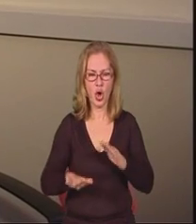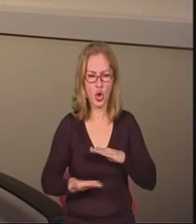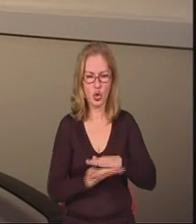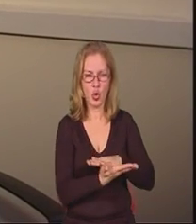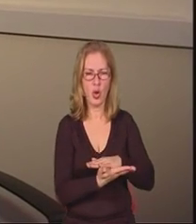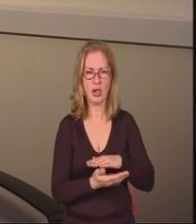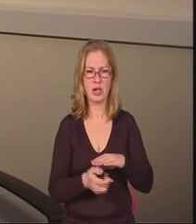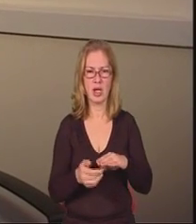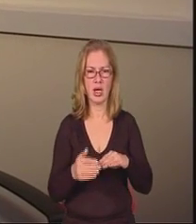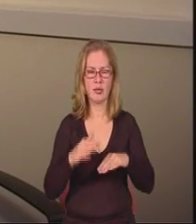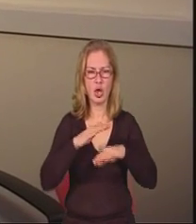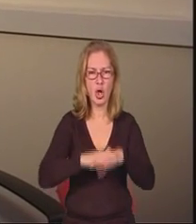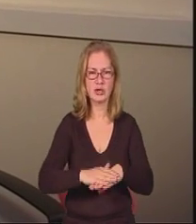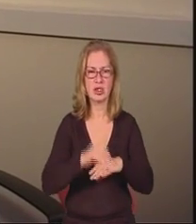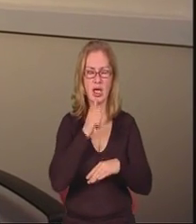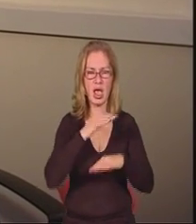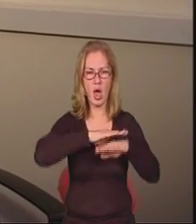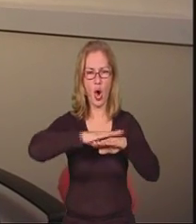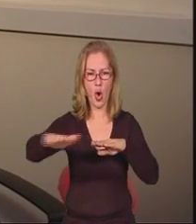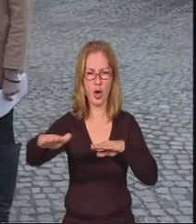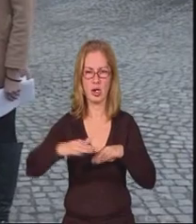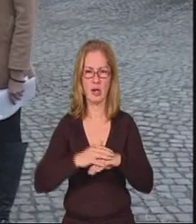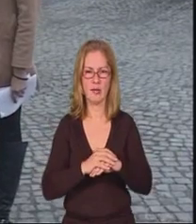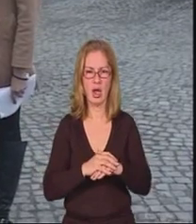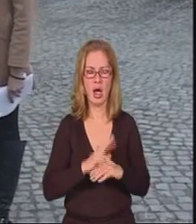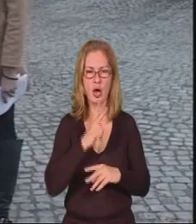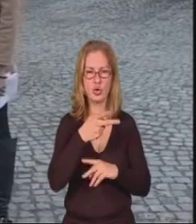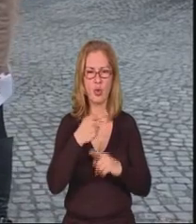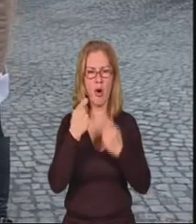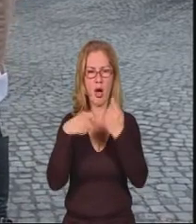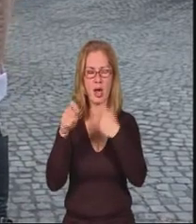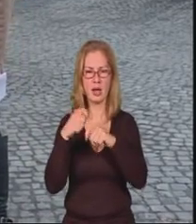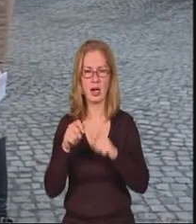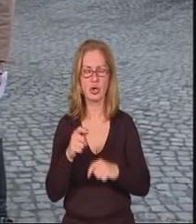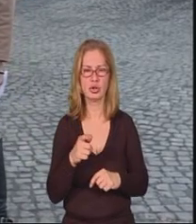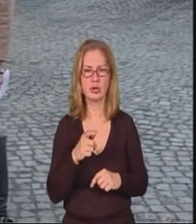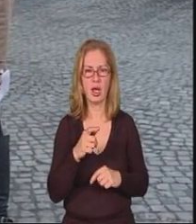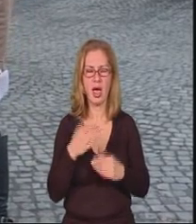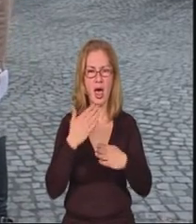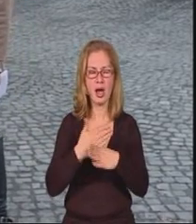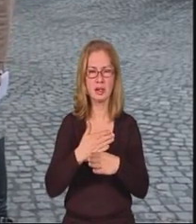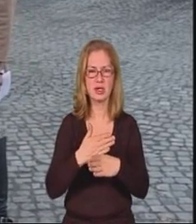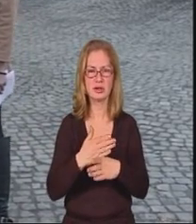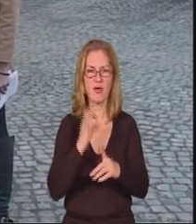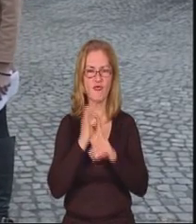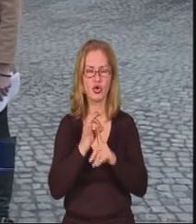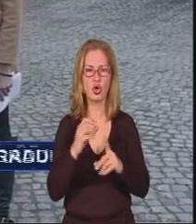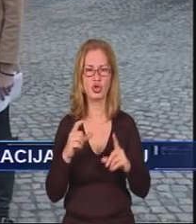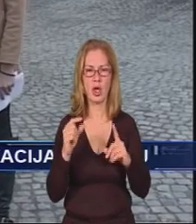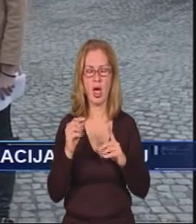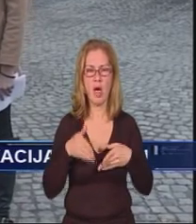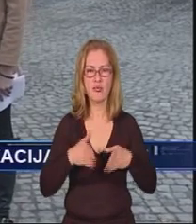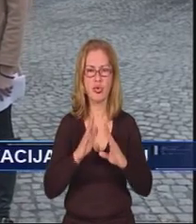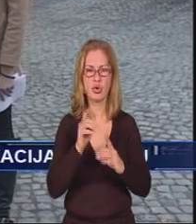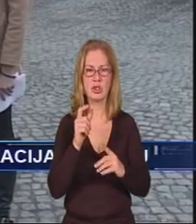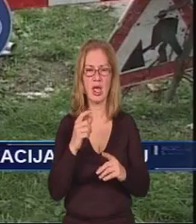donjim nosećim i gornjim habajućim asfaltnim slojem. Drugo gradilište koje je trenutno aktuelno jeste na raskrsnici Futoškog puta i